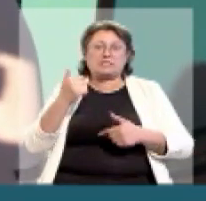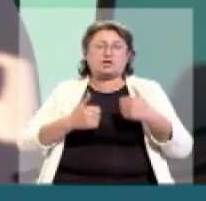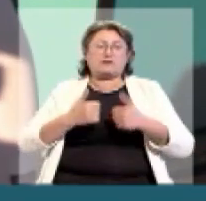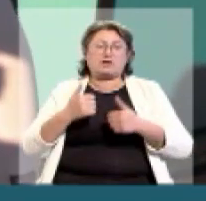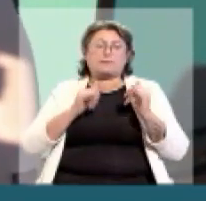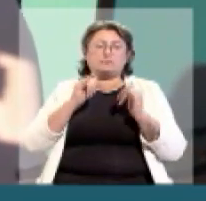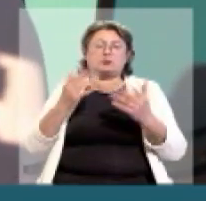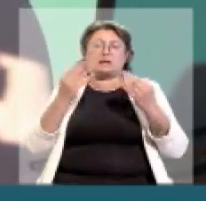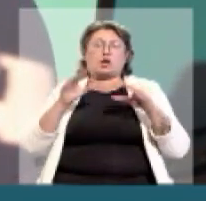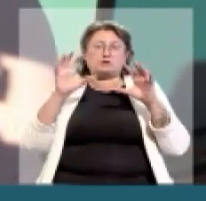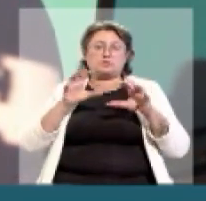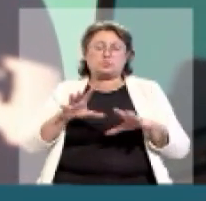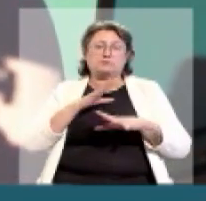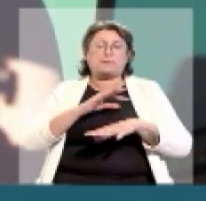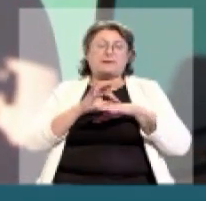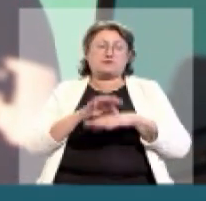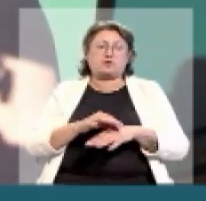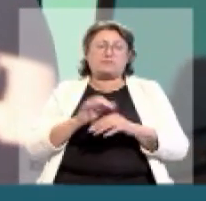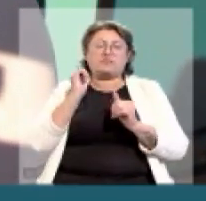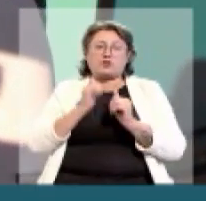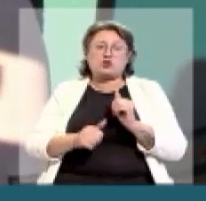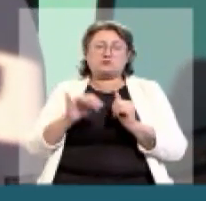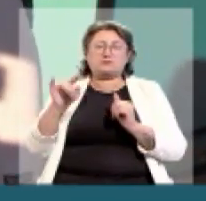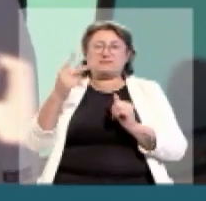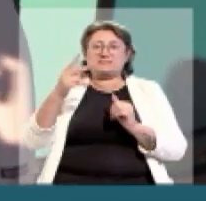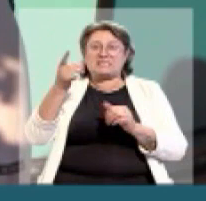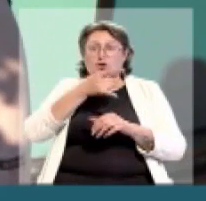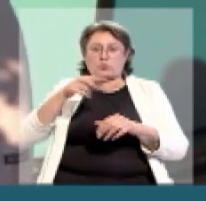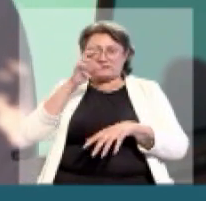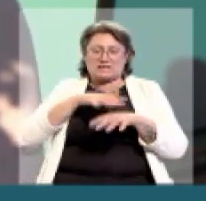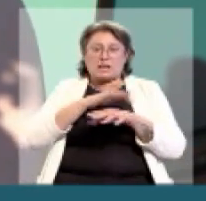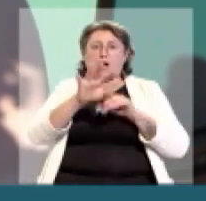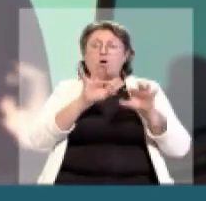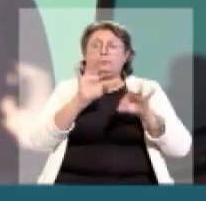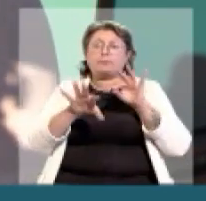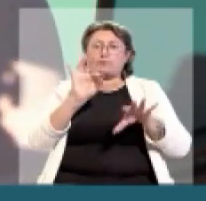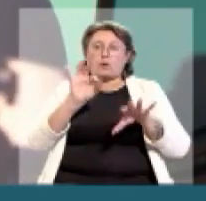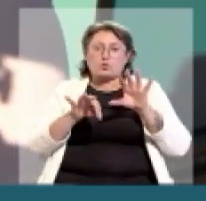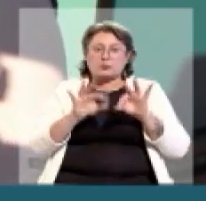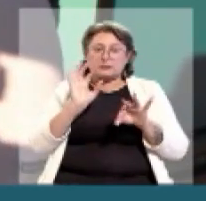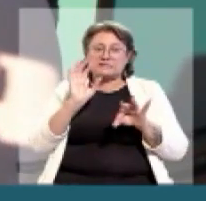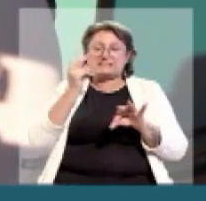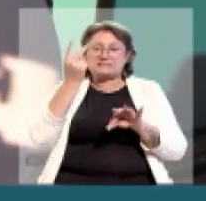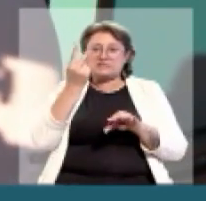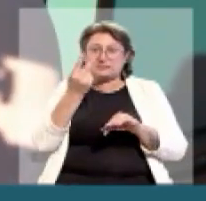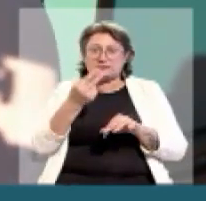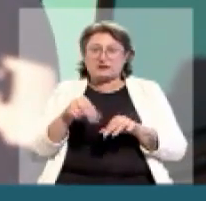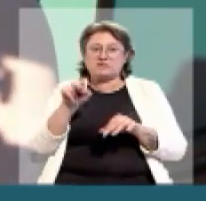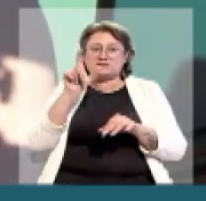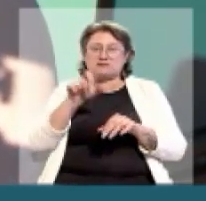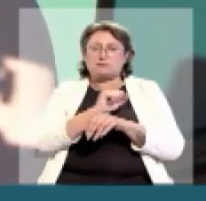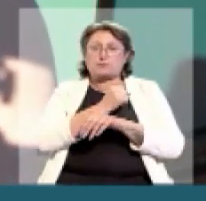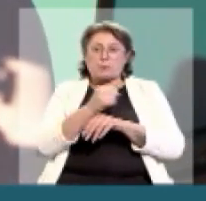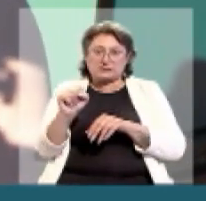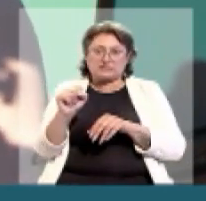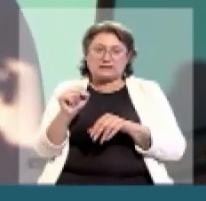соревнованиях, посвященных Дню Конституции, был проведен в каждом из 20 регионов страны отбор, где отобрались 20